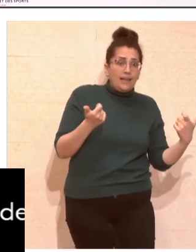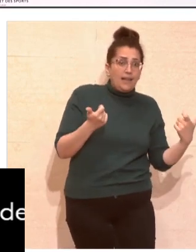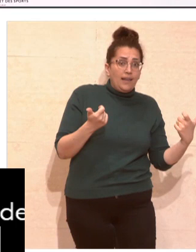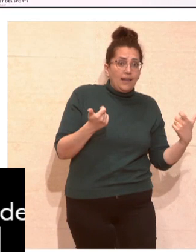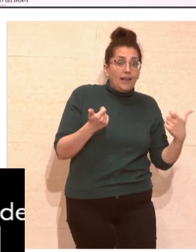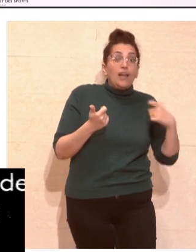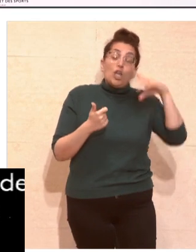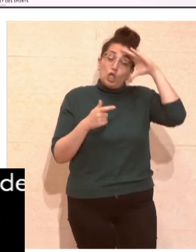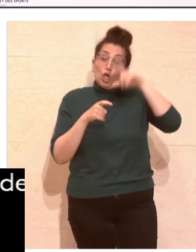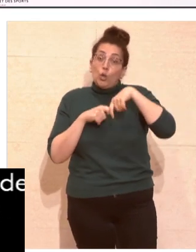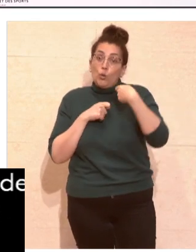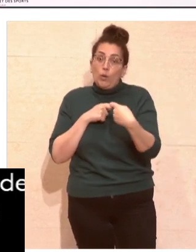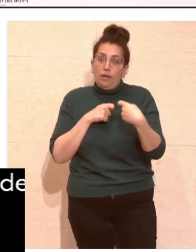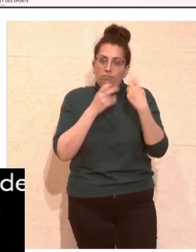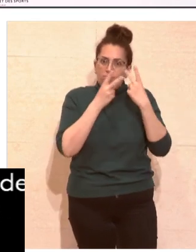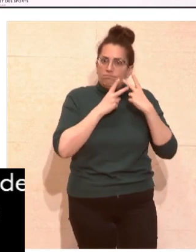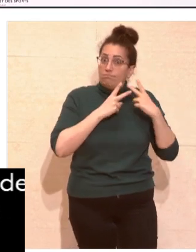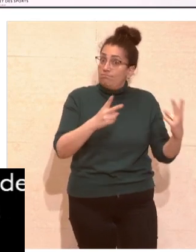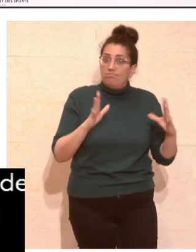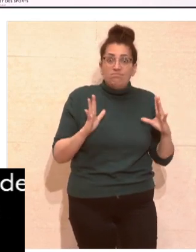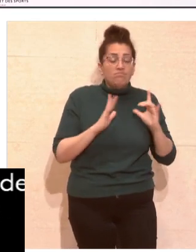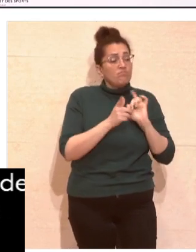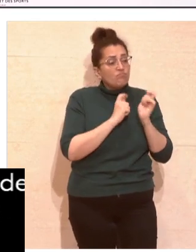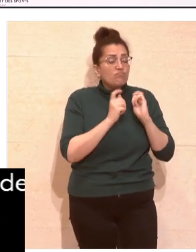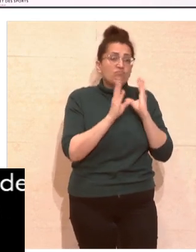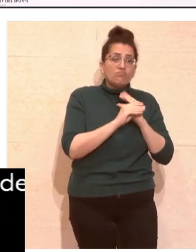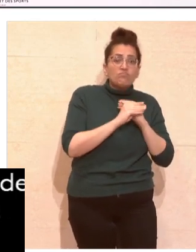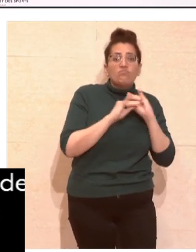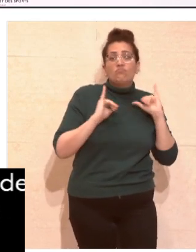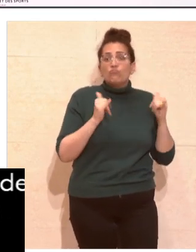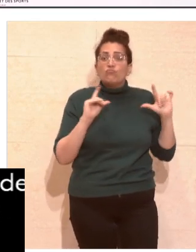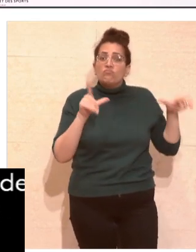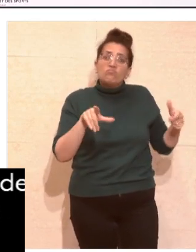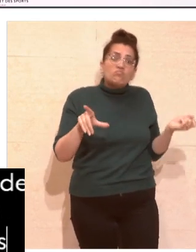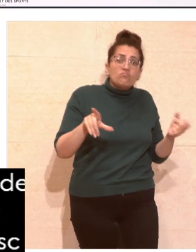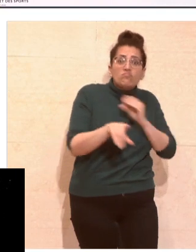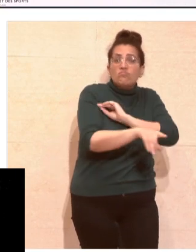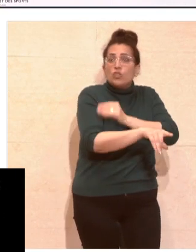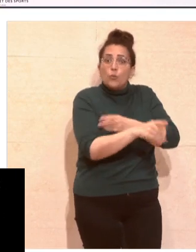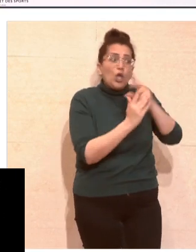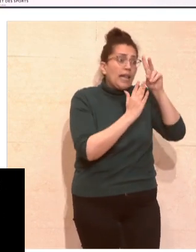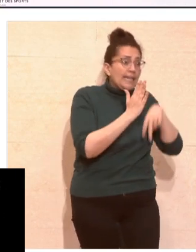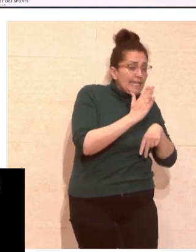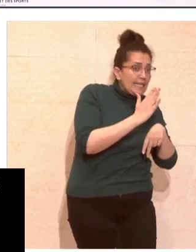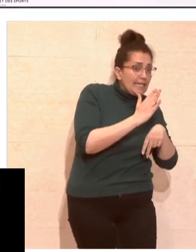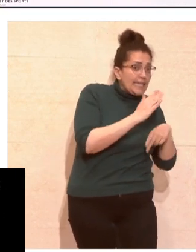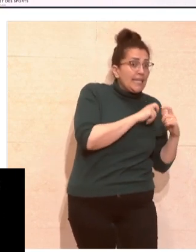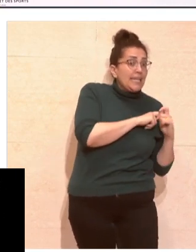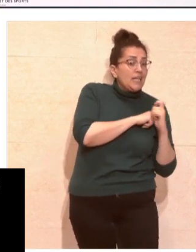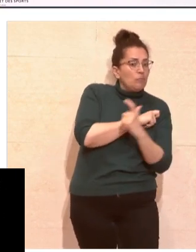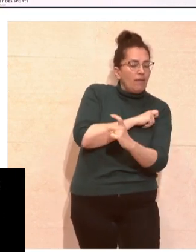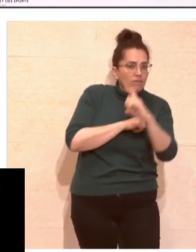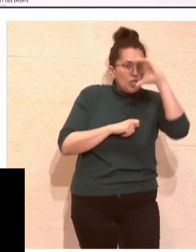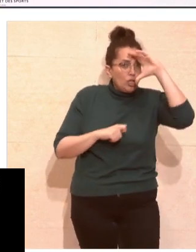durée de sommeil. Donc si vous passez du temps à lire, à discuter, à faire un jeu de société, à faire du sport, ça ne va pas affecter de